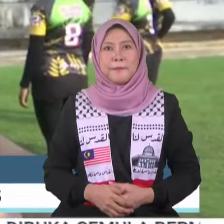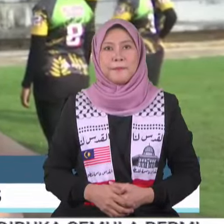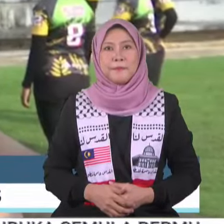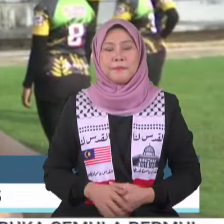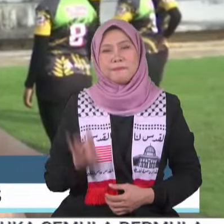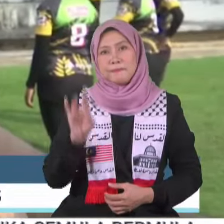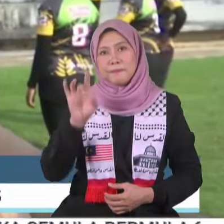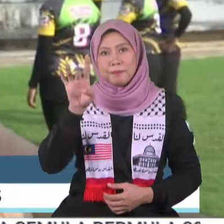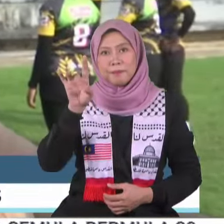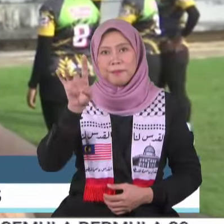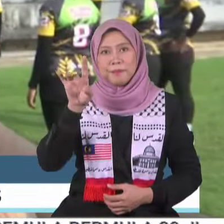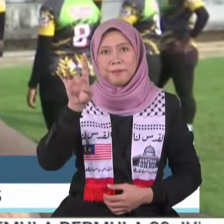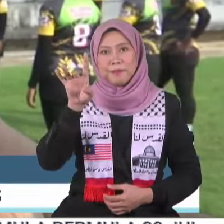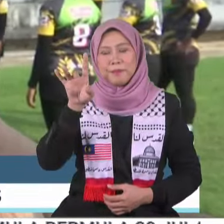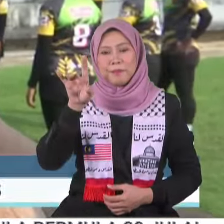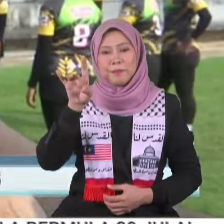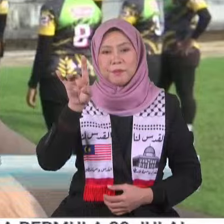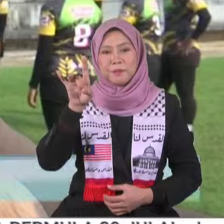InsyaAllah